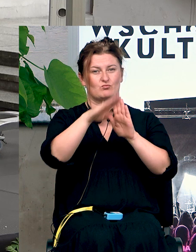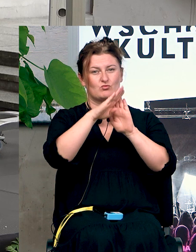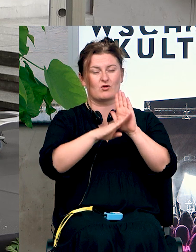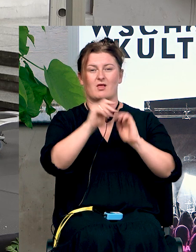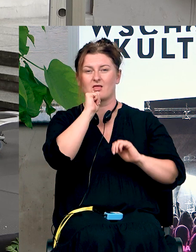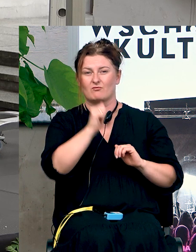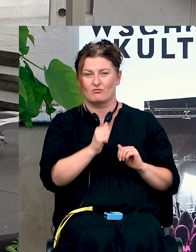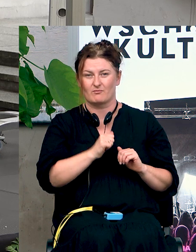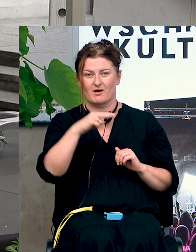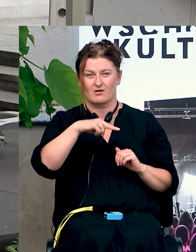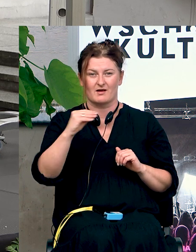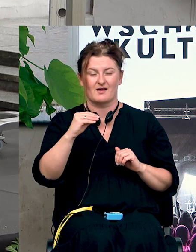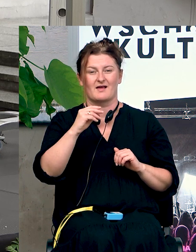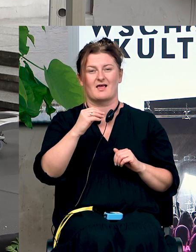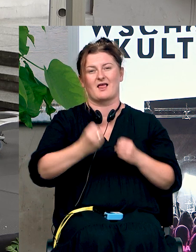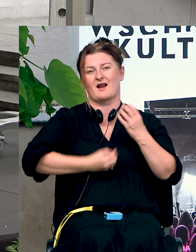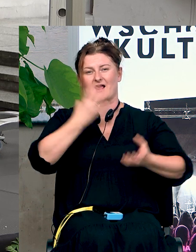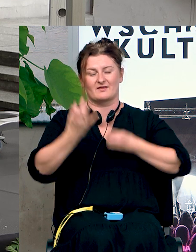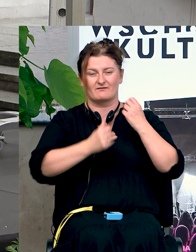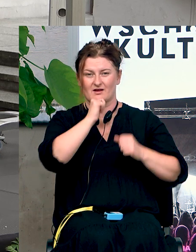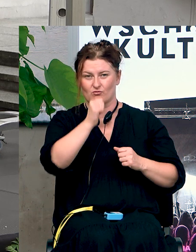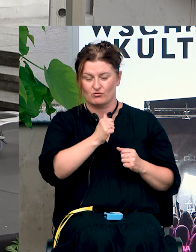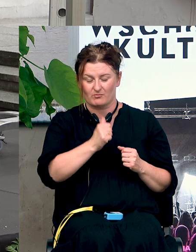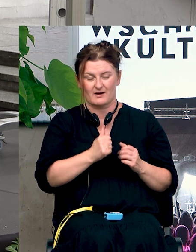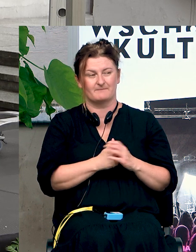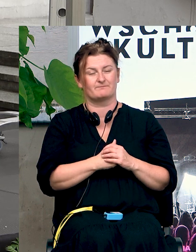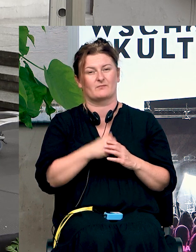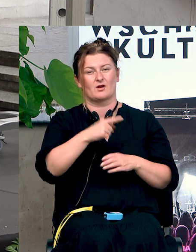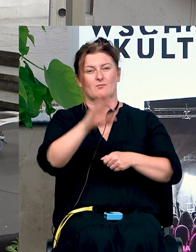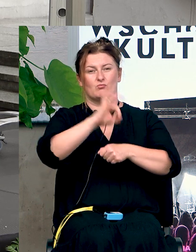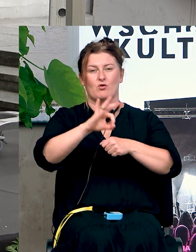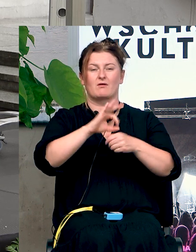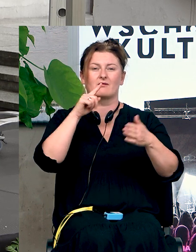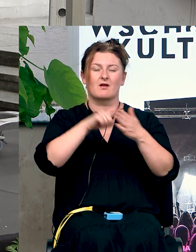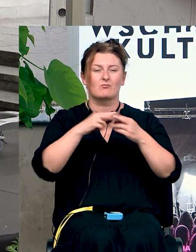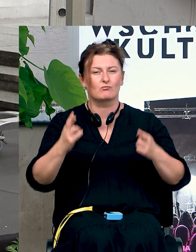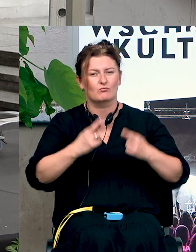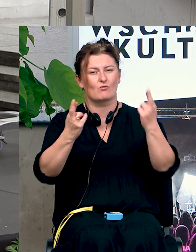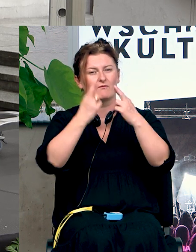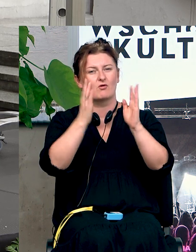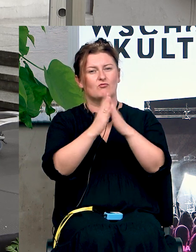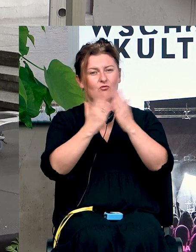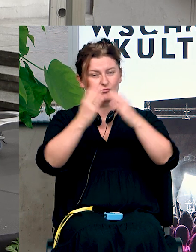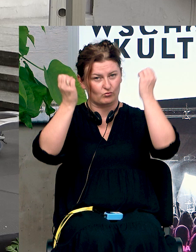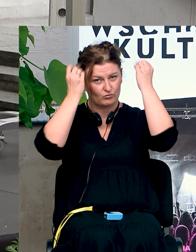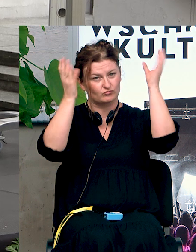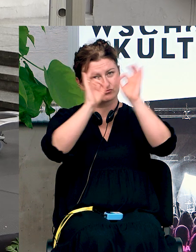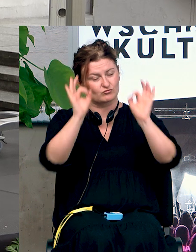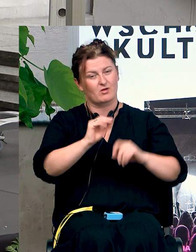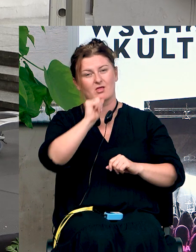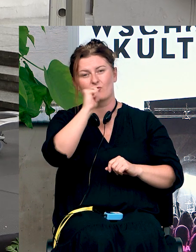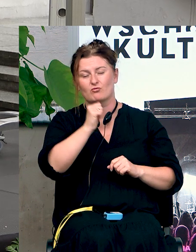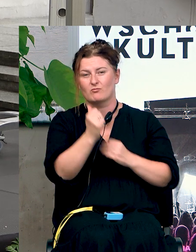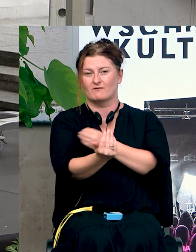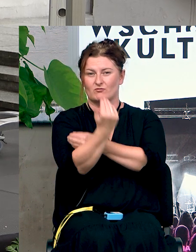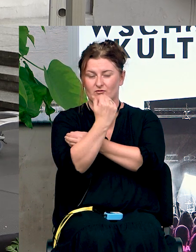Unii Europejskiej Kreatywna Europa, który to projekt ma na celu promowanie literatury, kultury i sztuki Europy